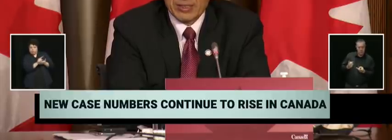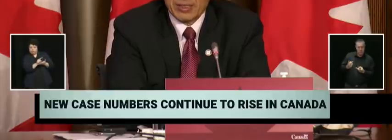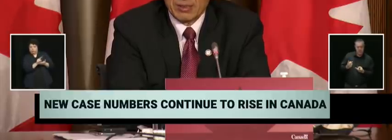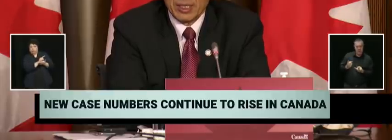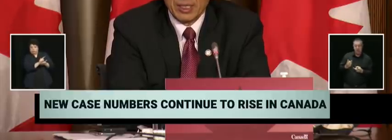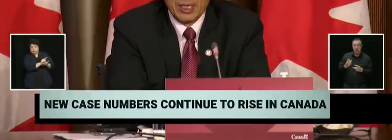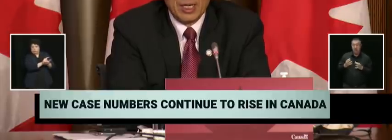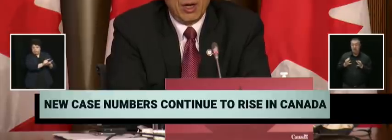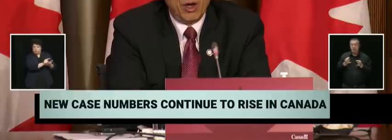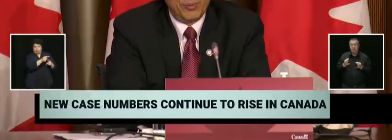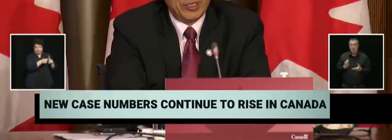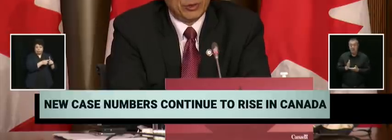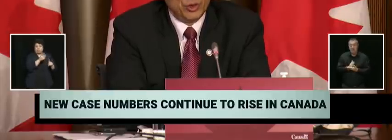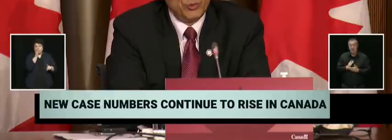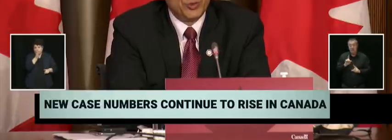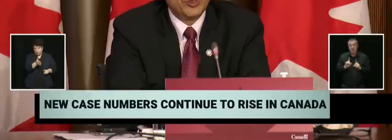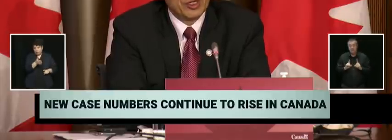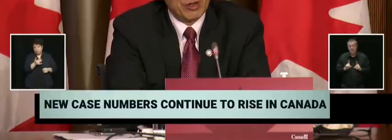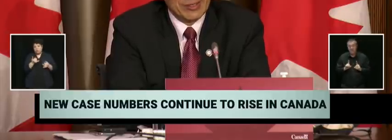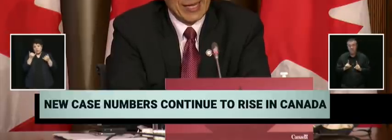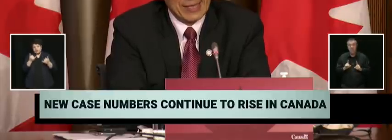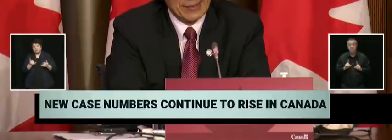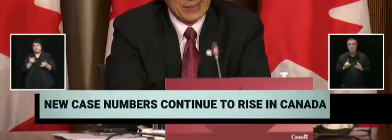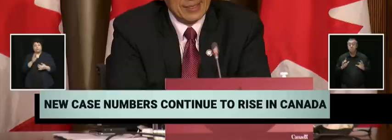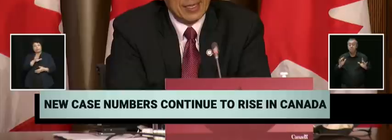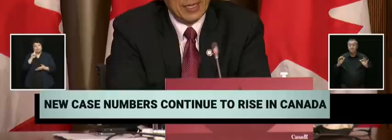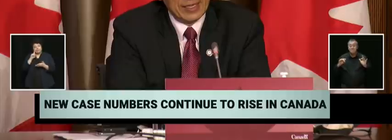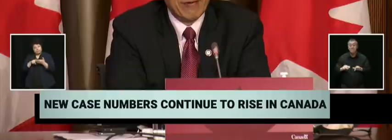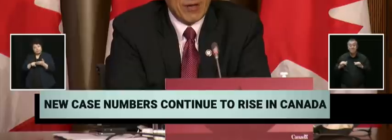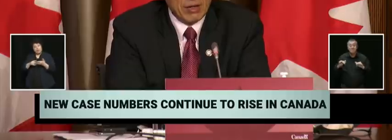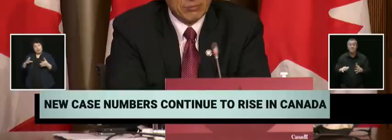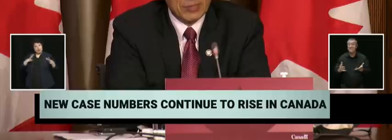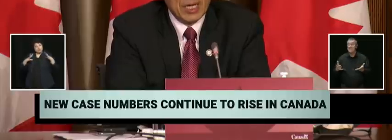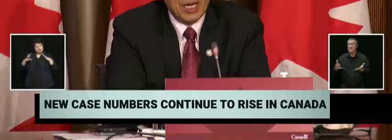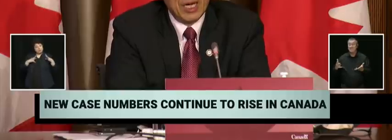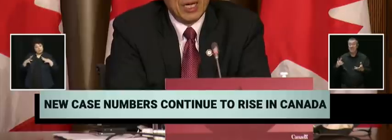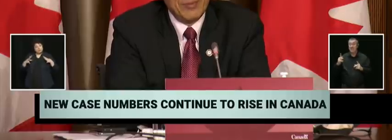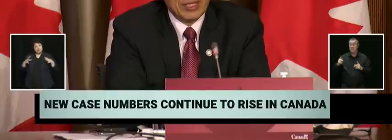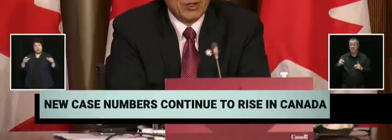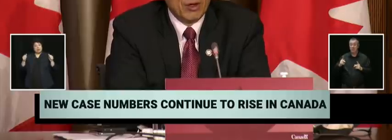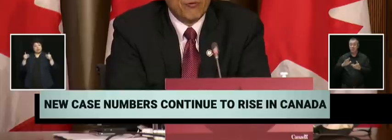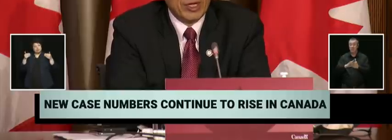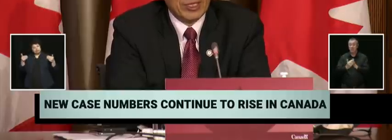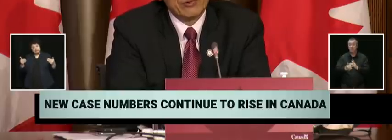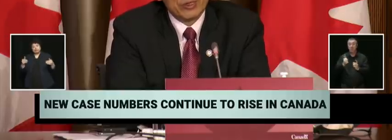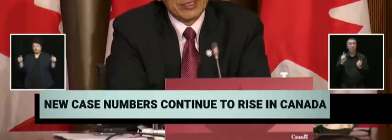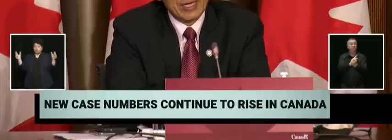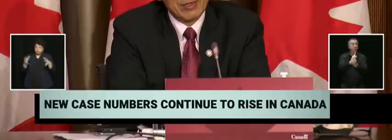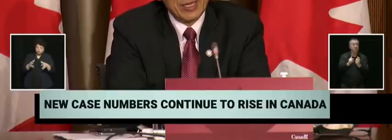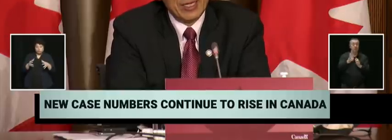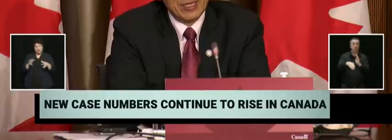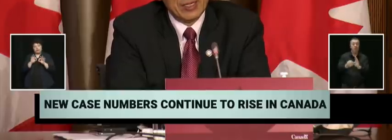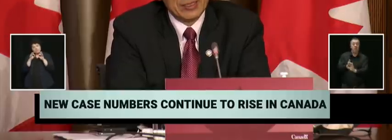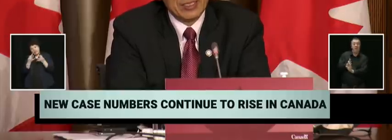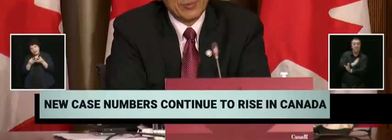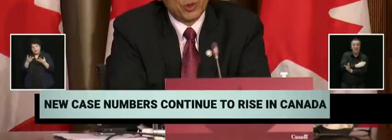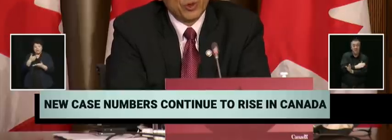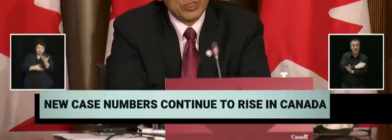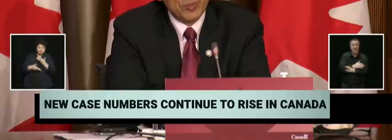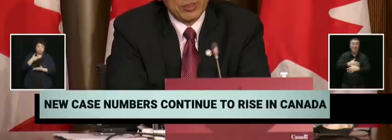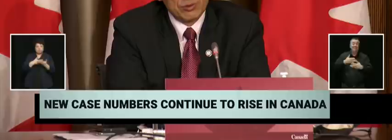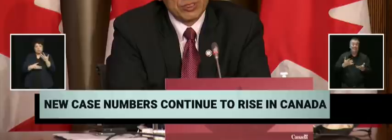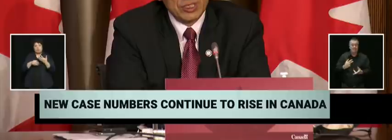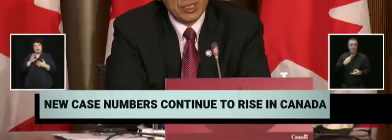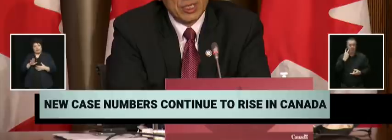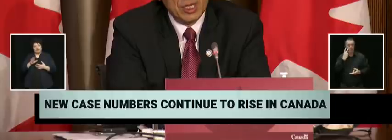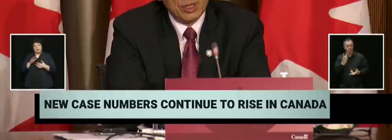les personnes ont peut-être eu plus de contacts qu'avant. Et maintenant, on voit les résultats. Et c'est pourquoi